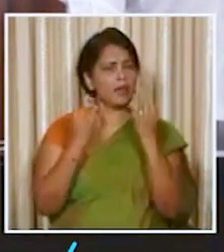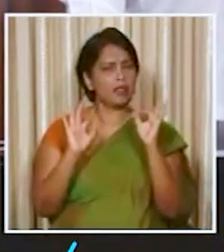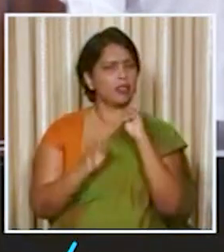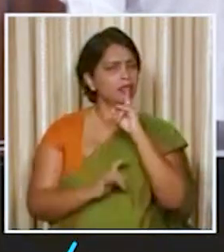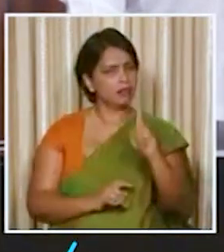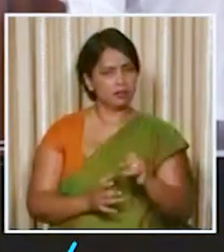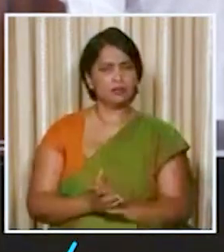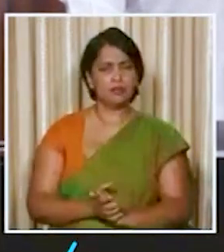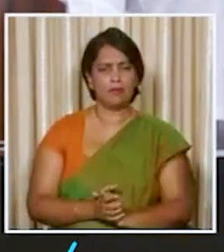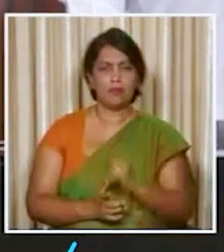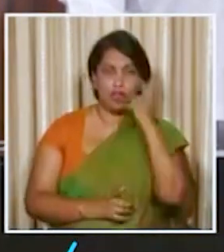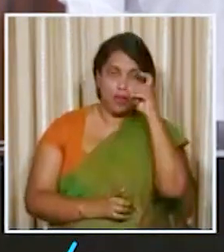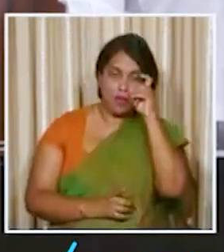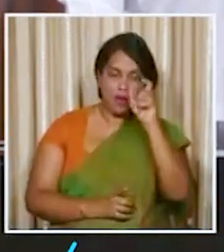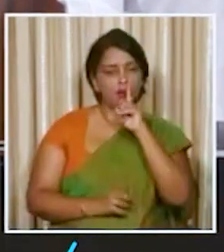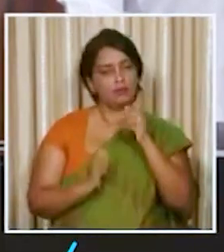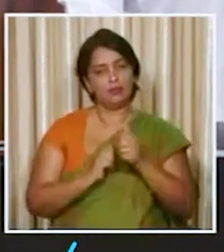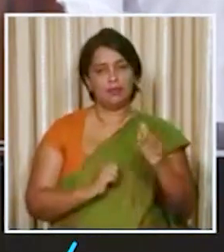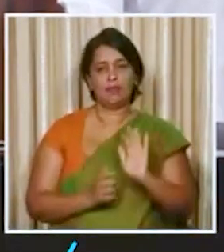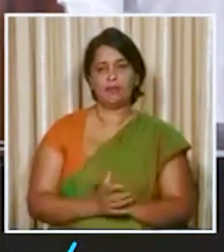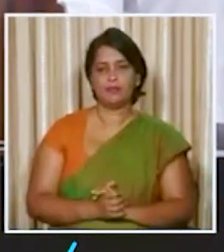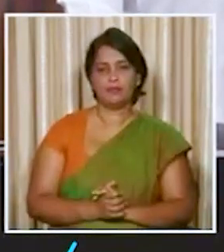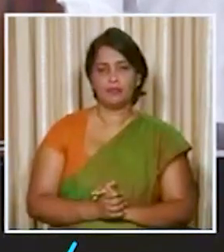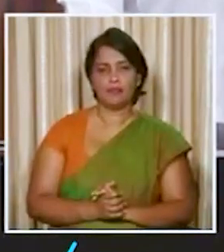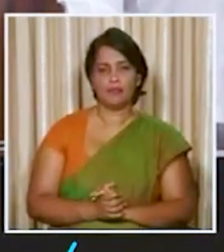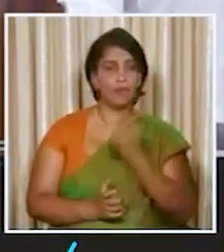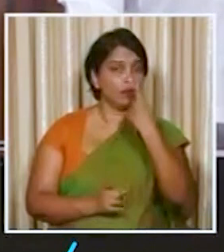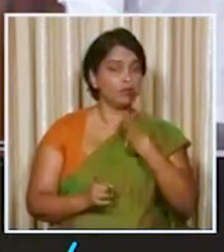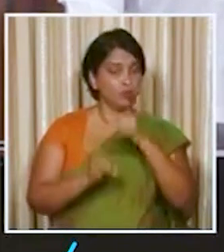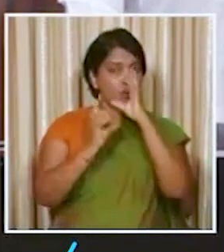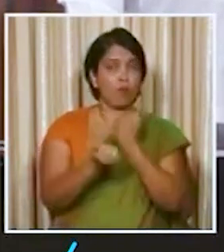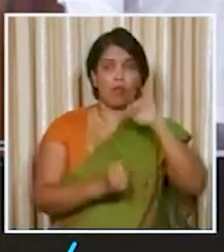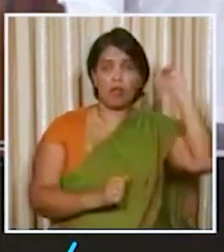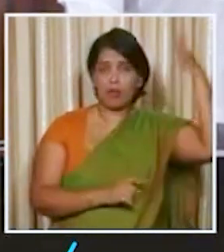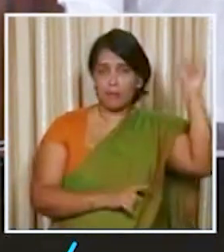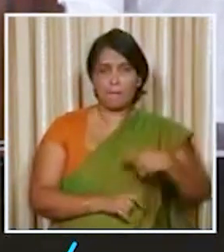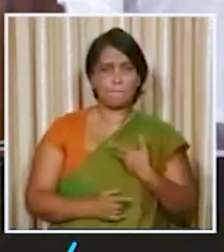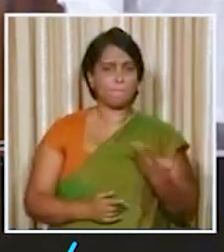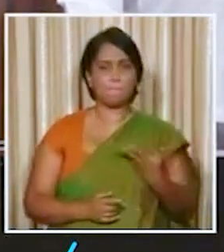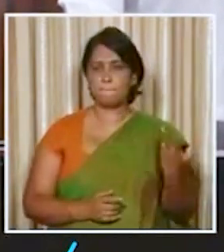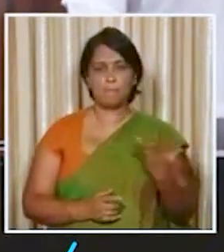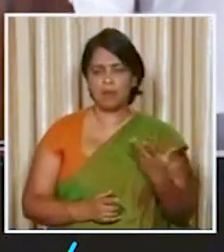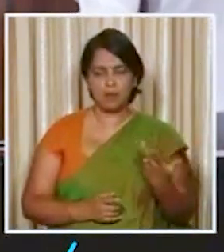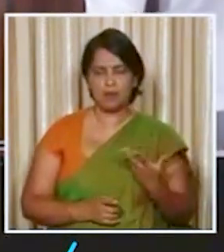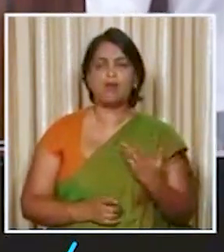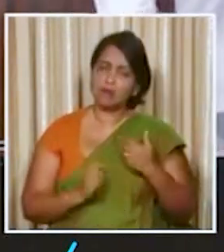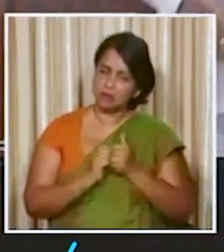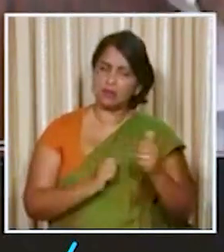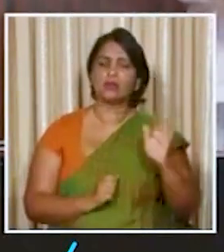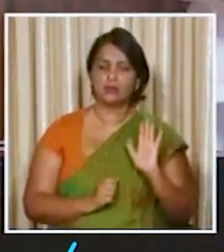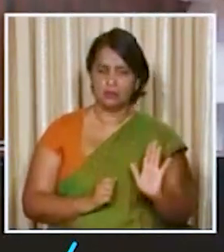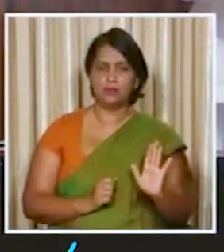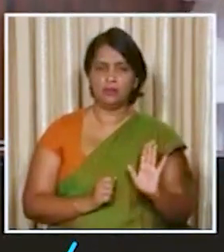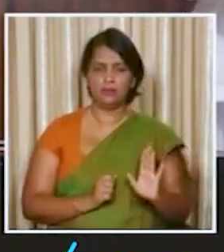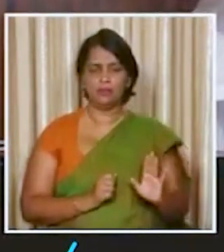හොඳයි ඒ ගැන හොයලා බලලා අවශ්‍ය කටයුතු කරන්නම් නෑ ඔබතුමා කියන විදිහට පොලිස් පති කැඳවන්න බෑ මම ඒක කරන්නම් මම